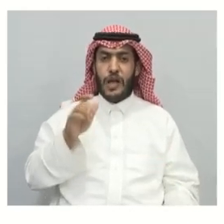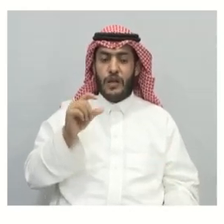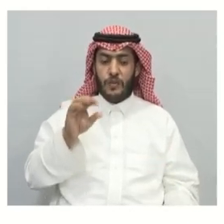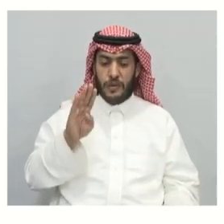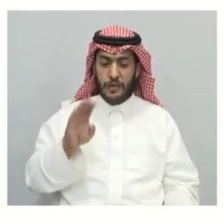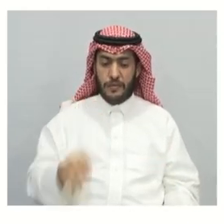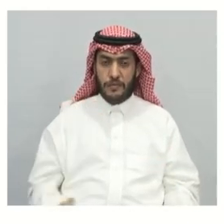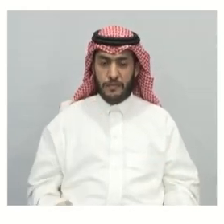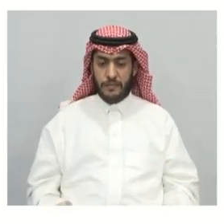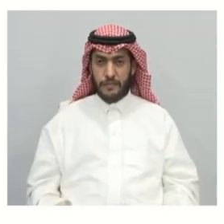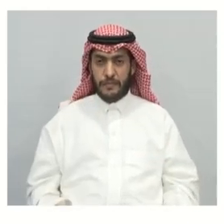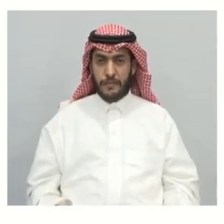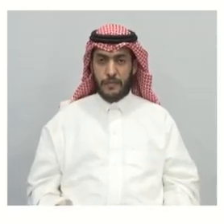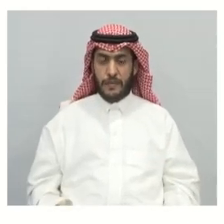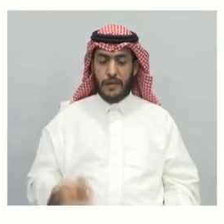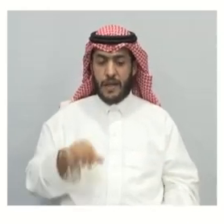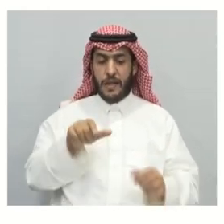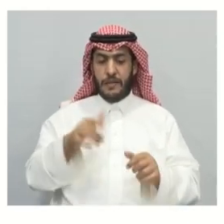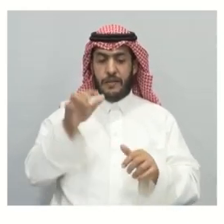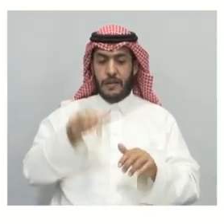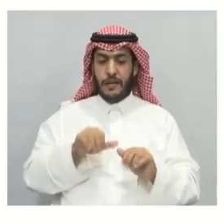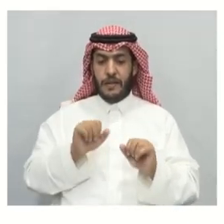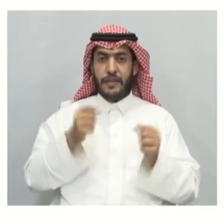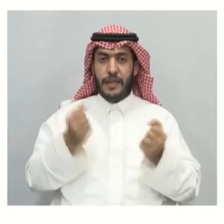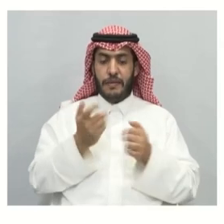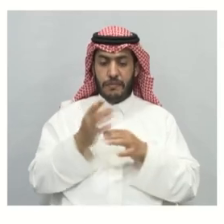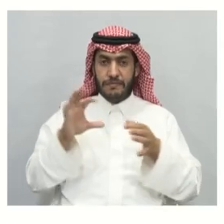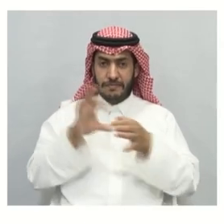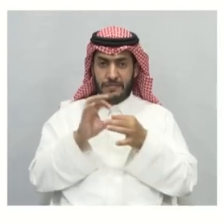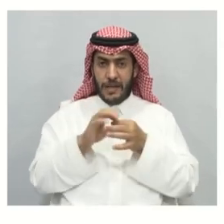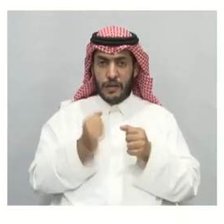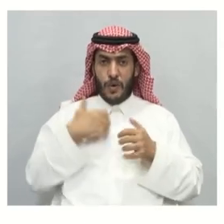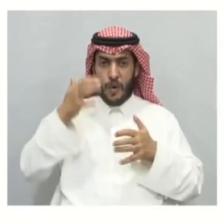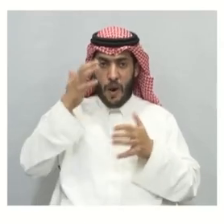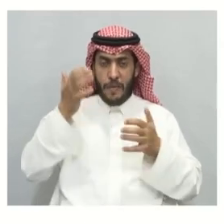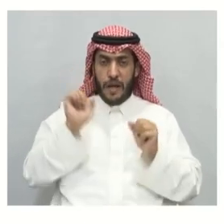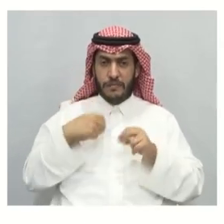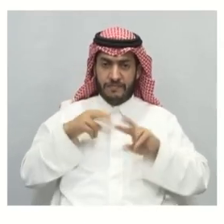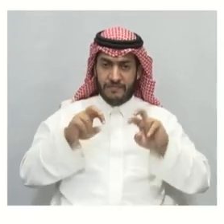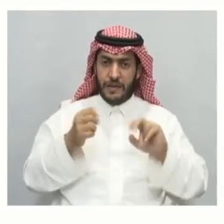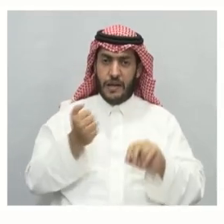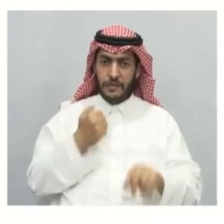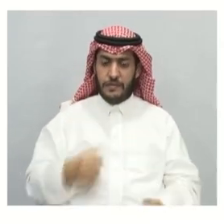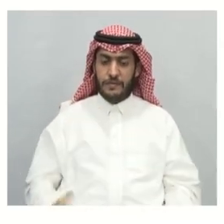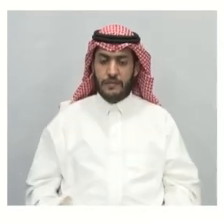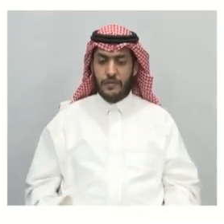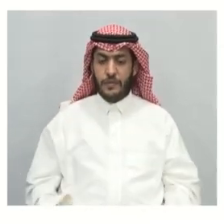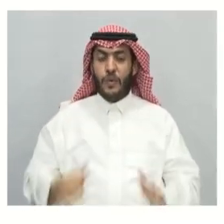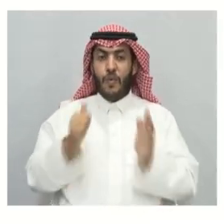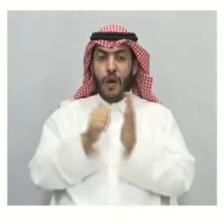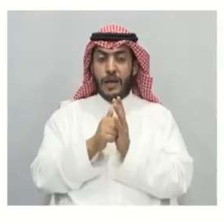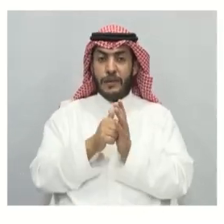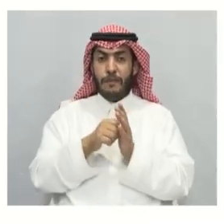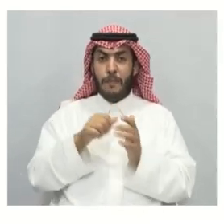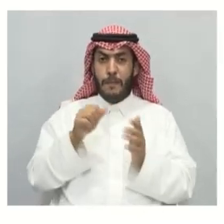جيمس شادوك هذه فقط مجرد ربط ما بين العلماء واكتشافاتهم هنا واجب